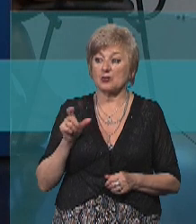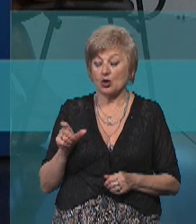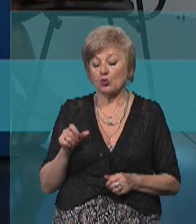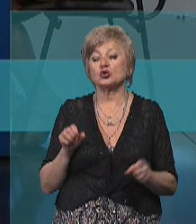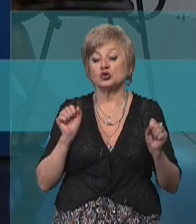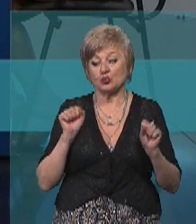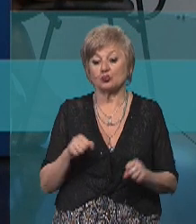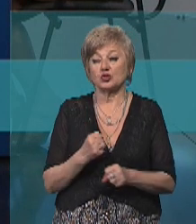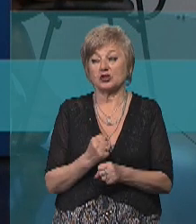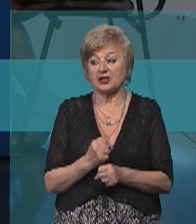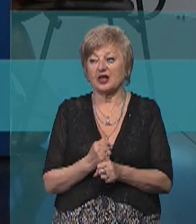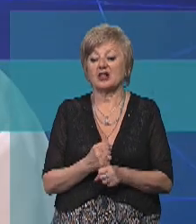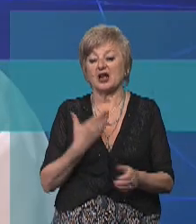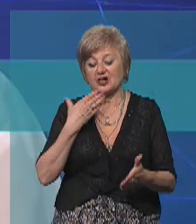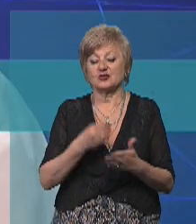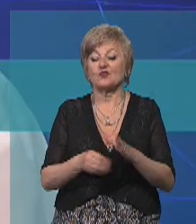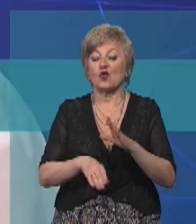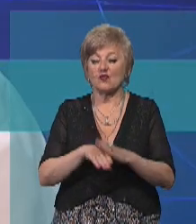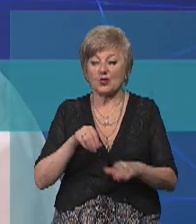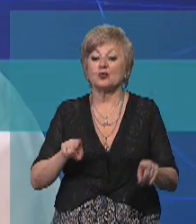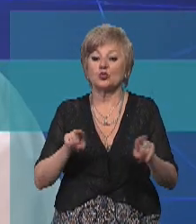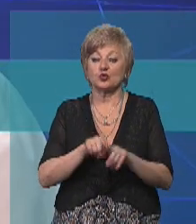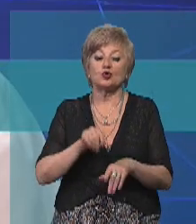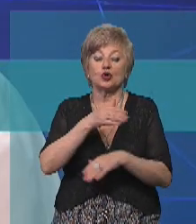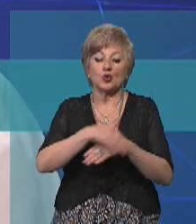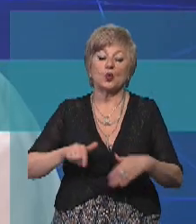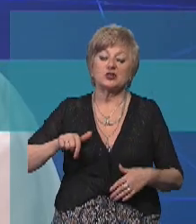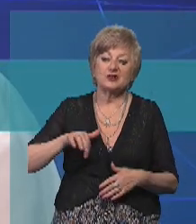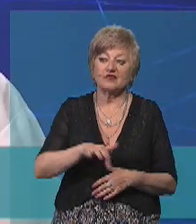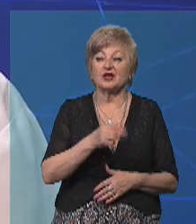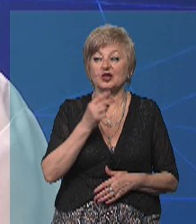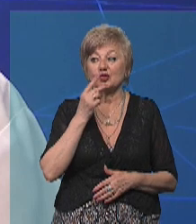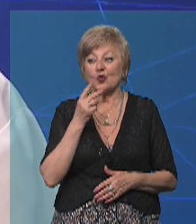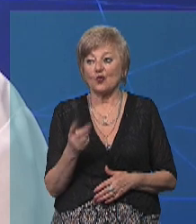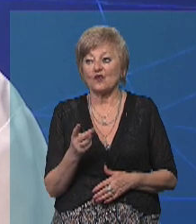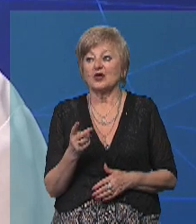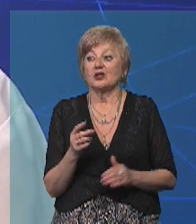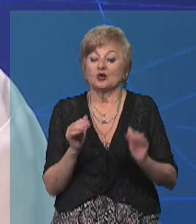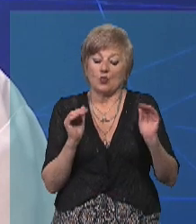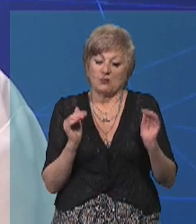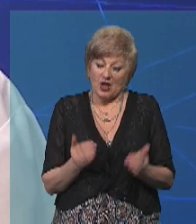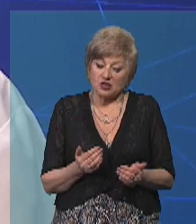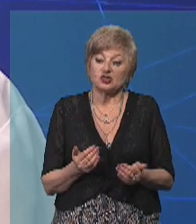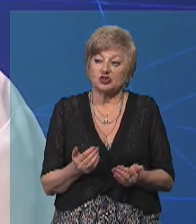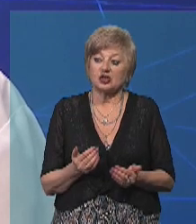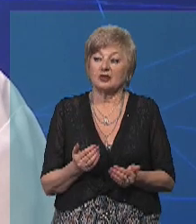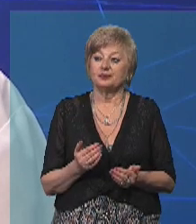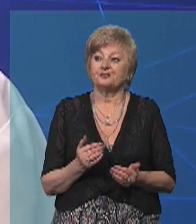вони робили свій вибір, теж виходили на вулицю, тільки вони бачили зовсім іншу картину